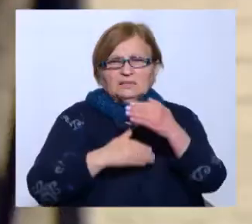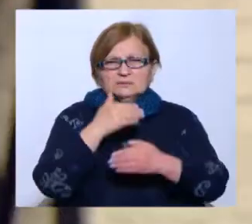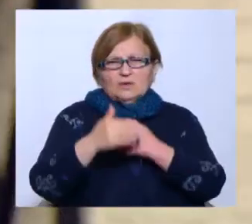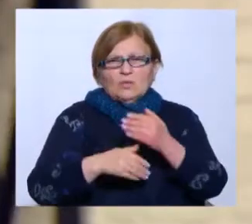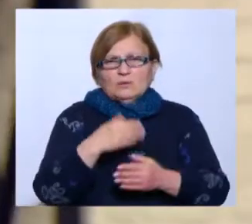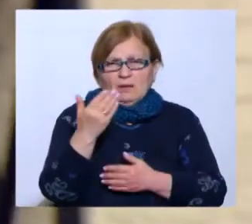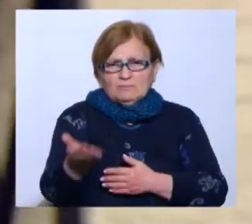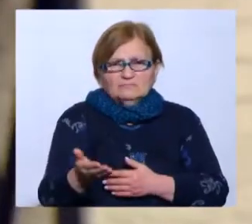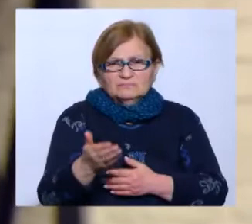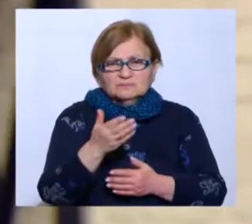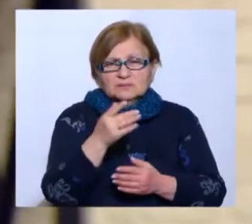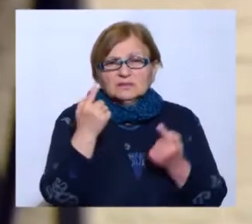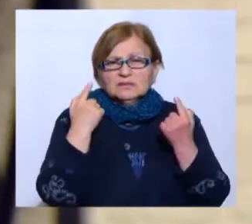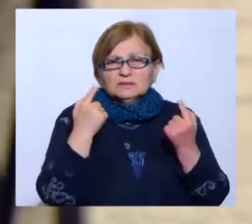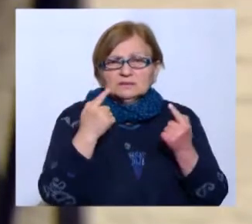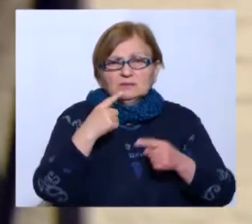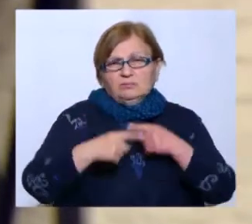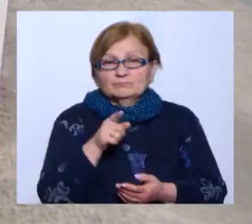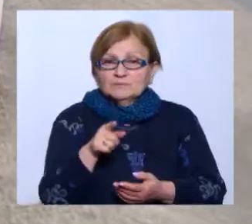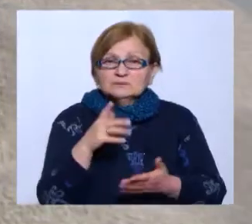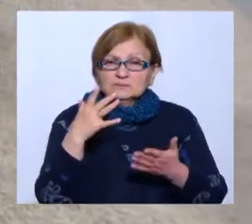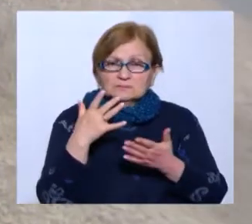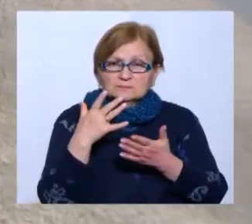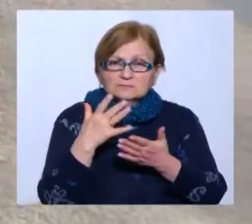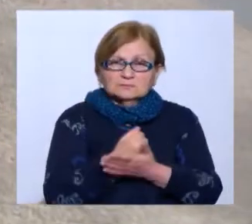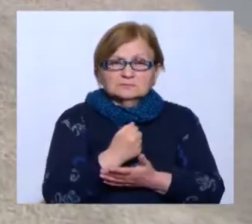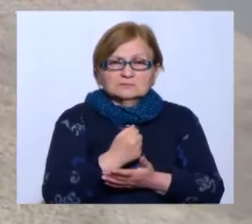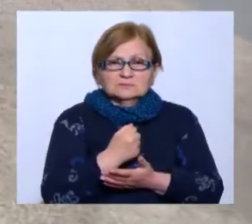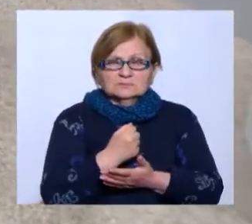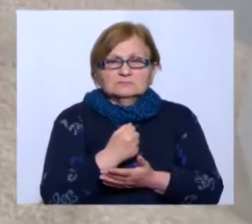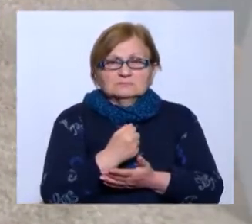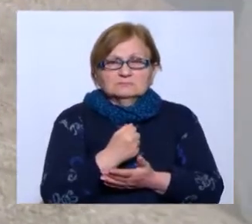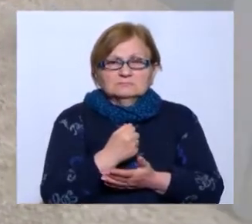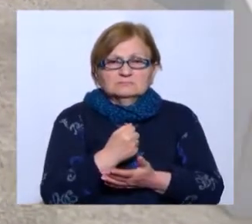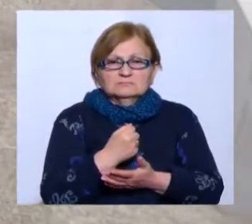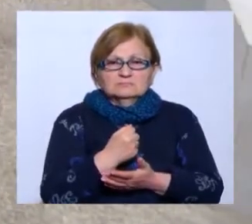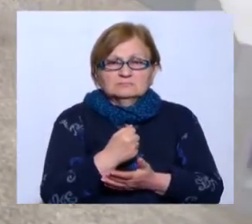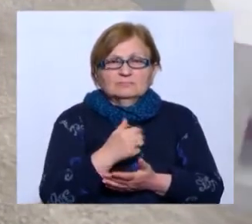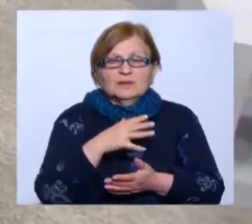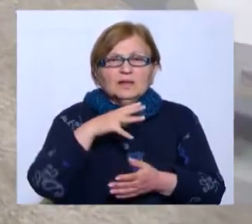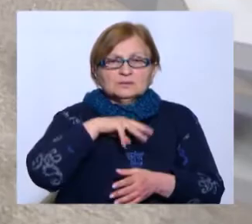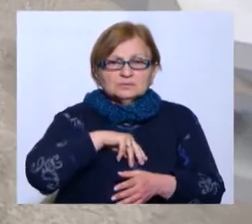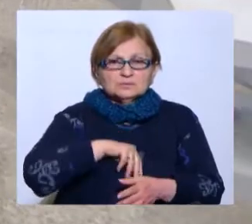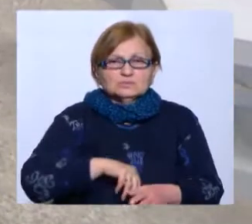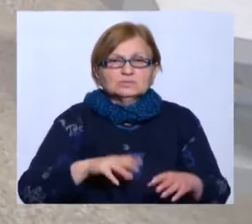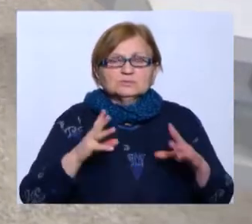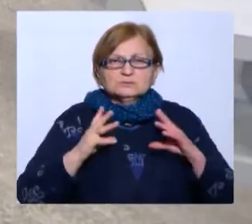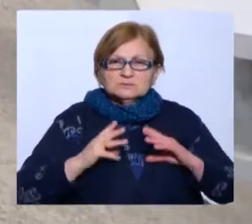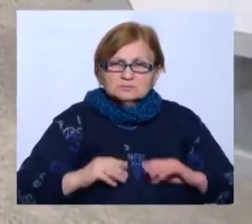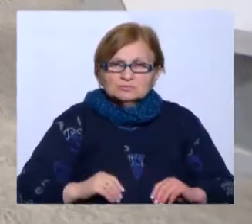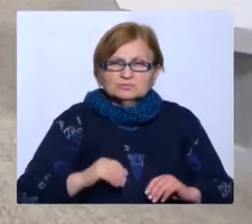აი ამ დიდებული ტრადიციისა და გალაქტიონმა იპოვნა სული სიმშვიდე სწორედ